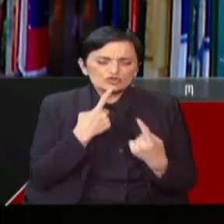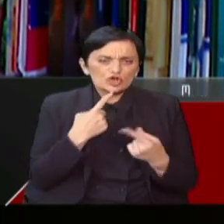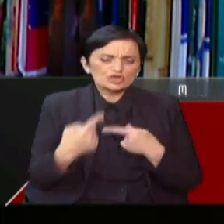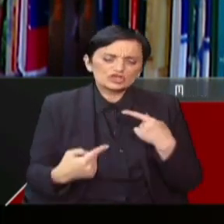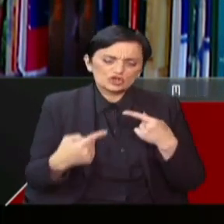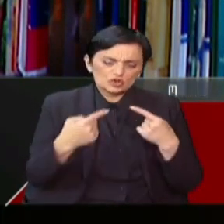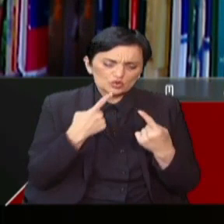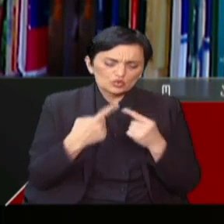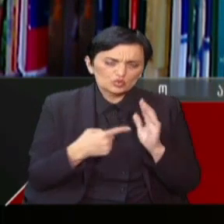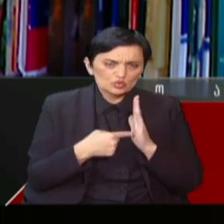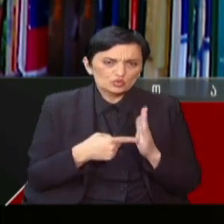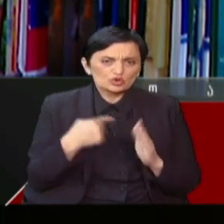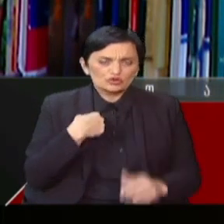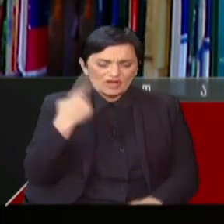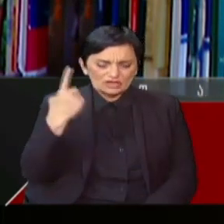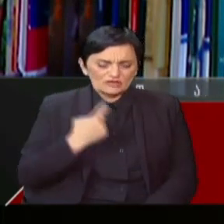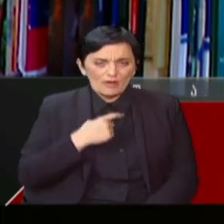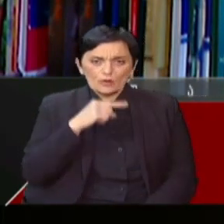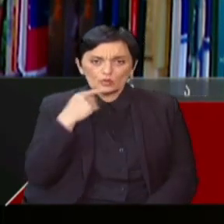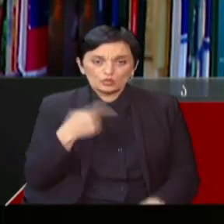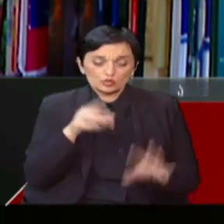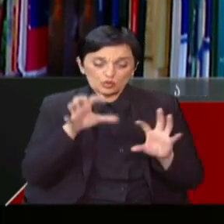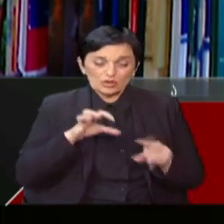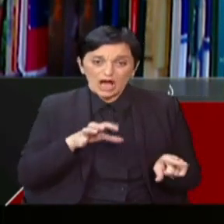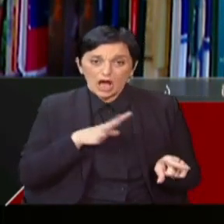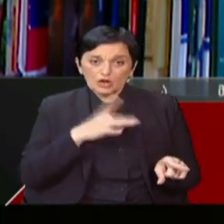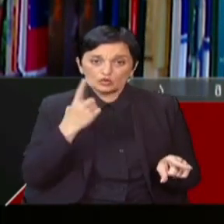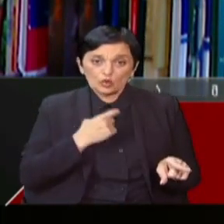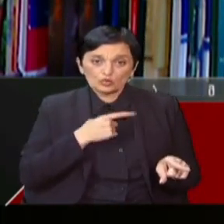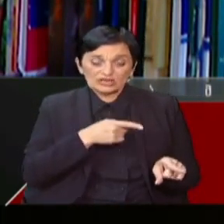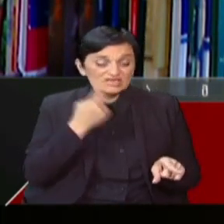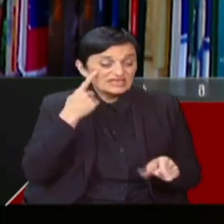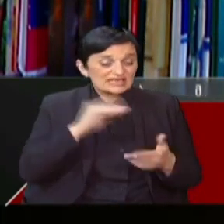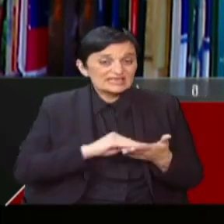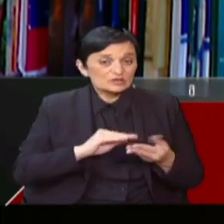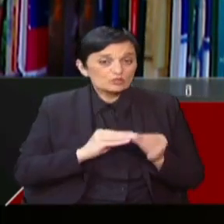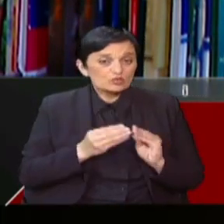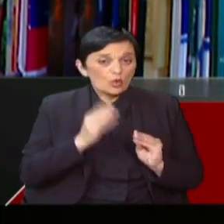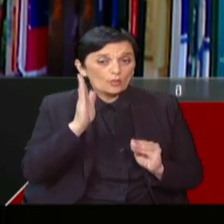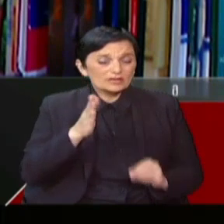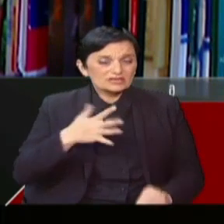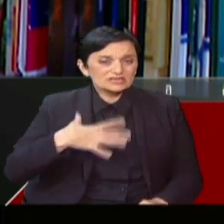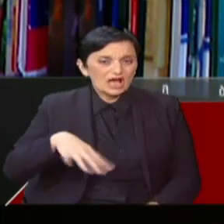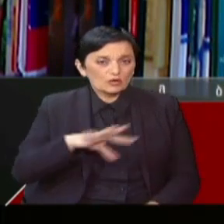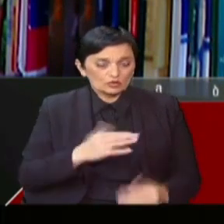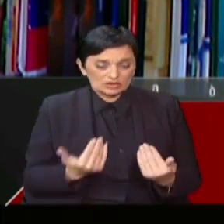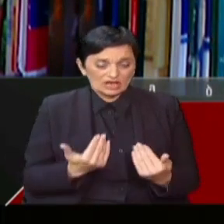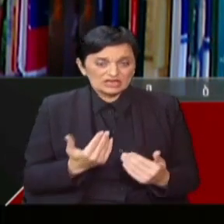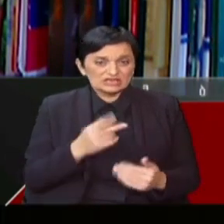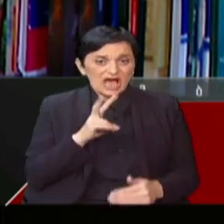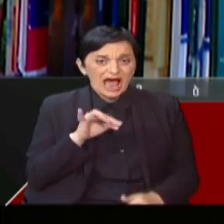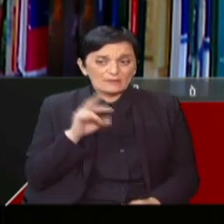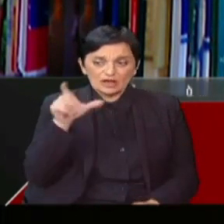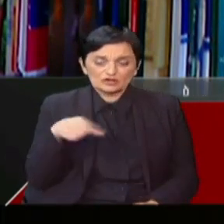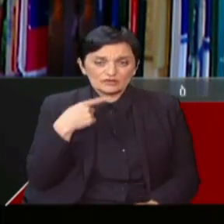დისკუსია, ჩვენ გვაფრთხილებდნენ მათ შორის ერთწოდებულ რუსულ კანონზე რომ ამის ინიციირებაც კი პრობლემა შეუქმნიდა საქართველოს და დღესაც ღარიბაშვილი